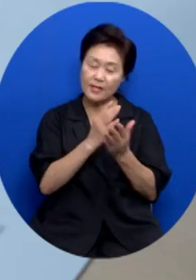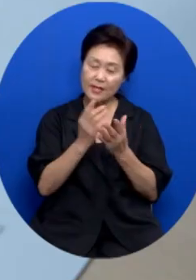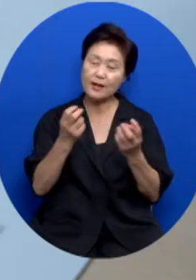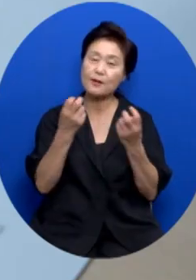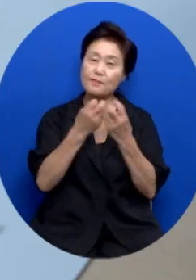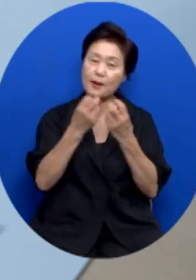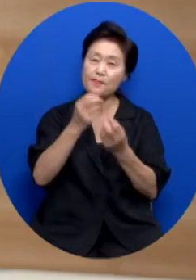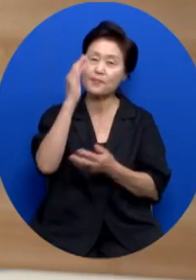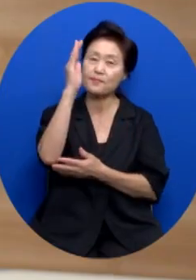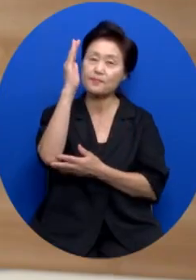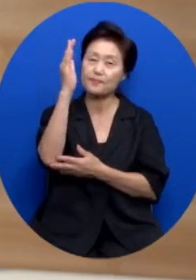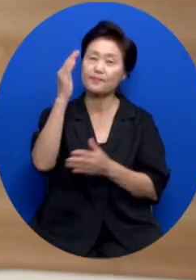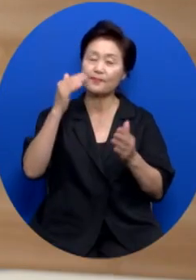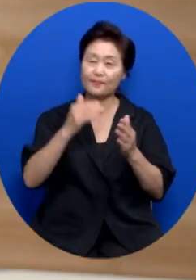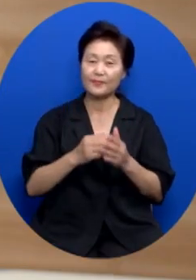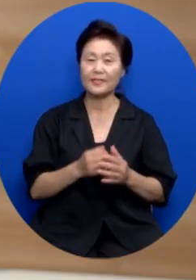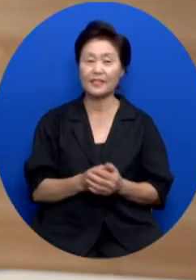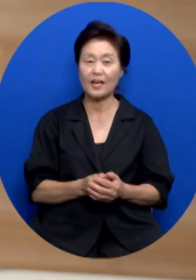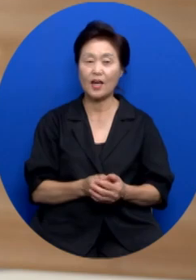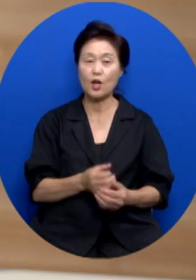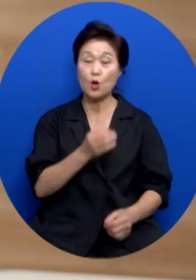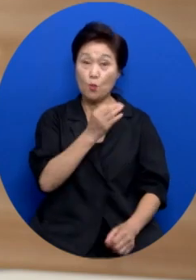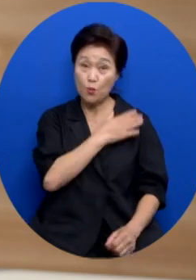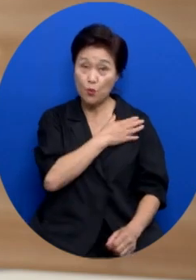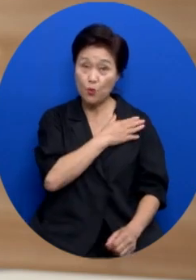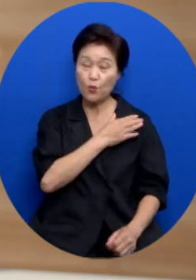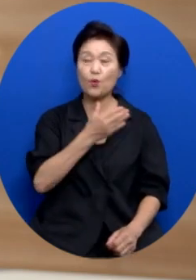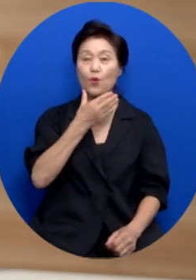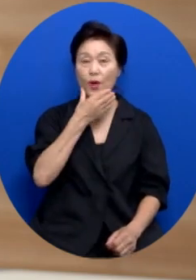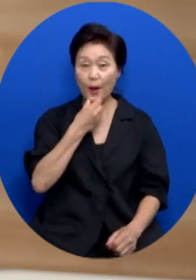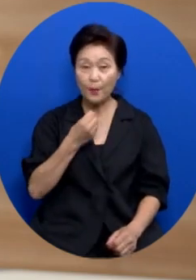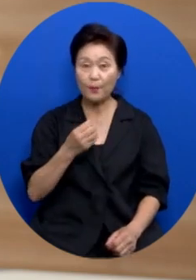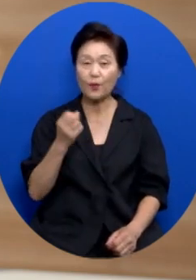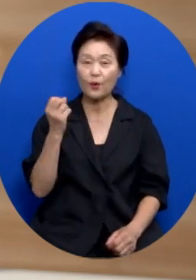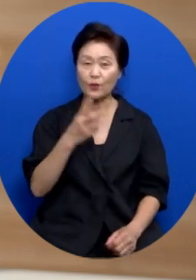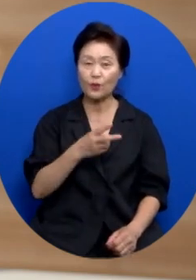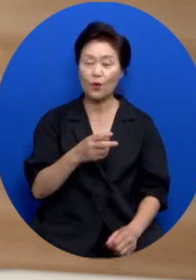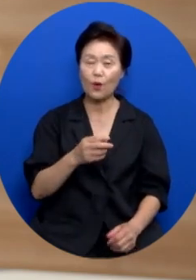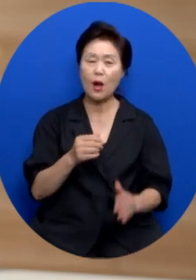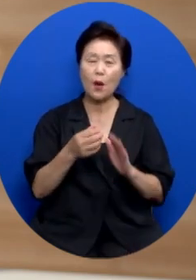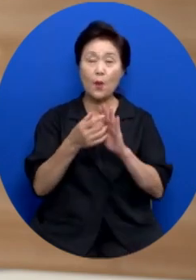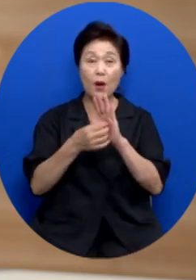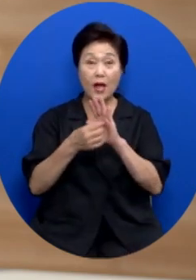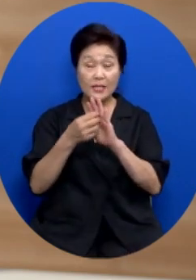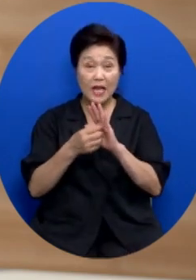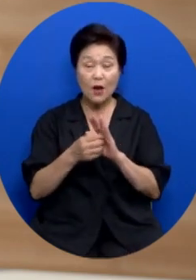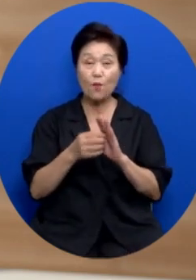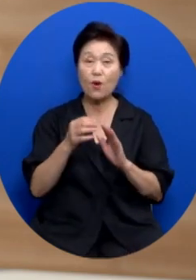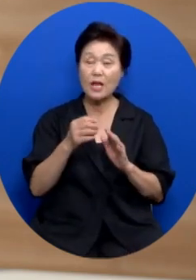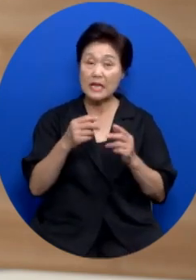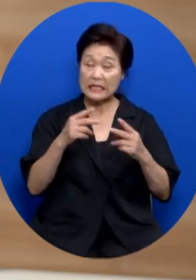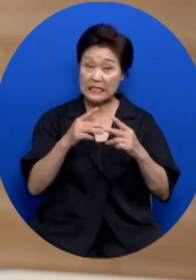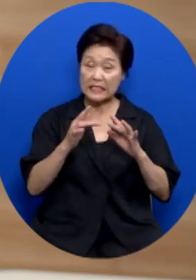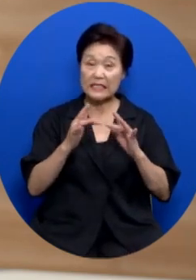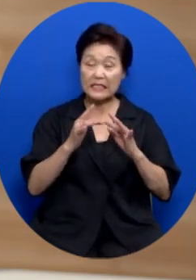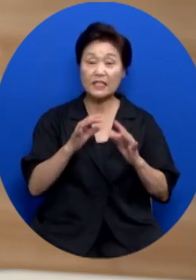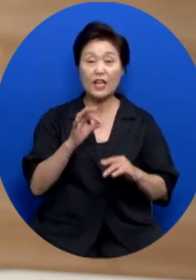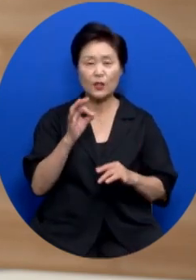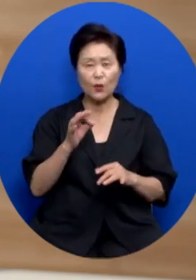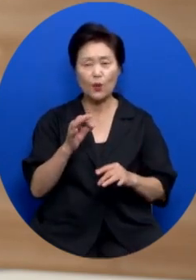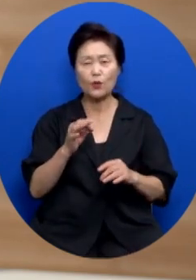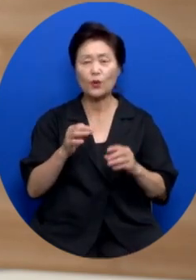강의했습니다. 부와 행복, 그리고 가상화폐, 또 그리고 3차원 투자에